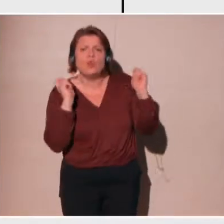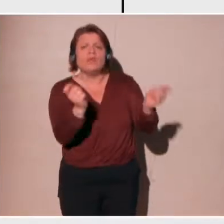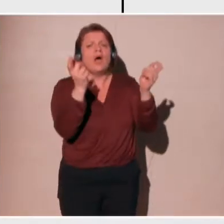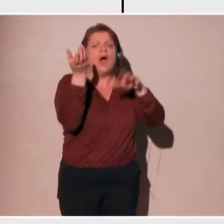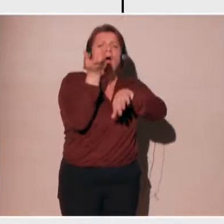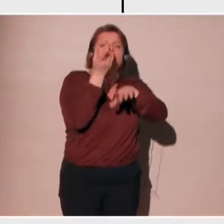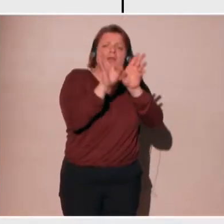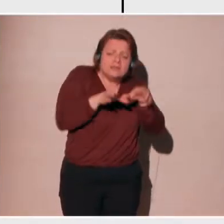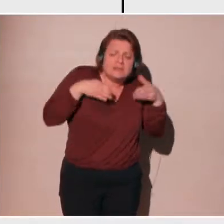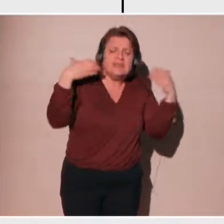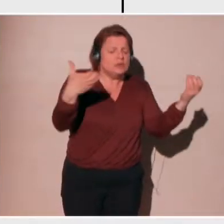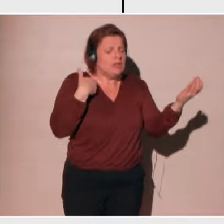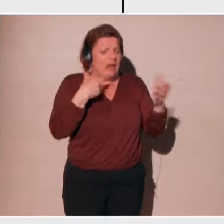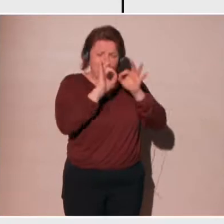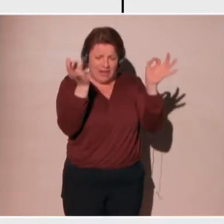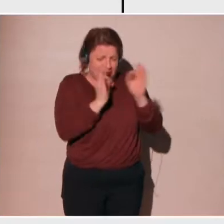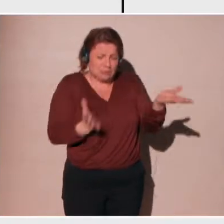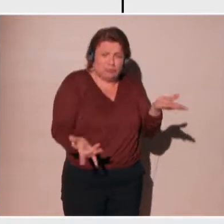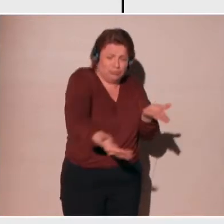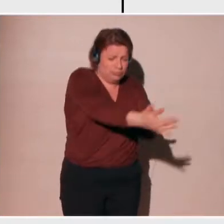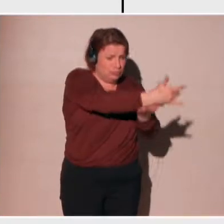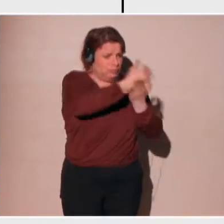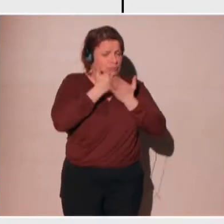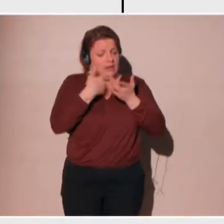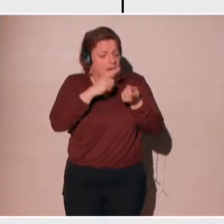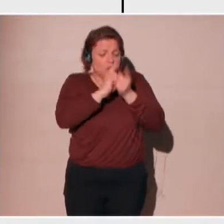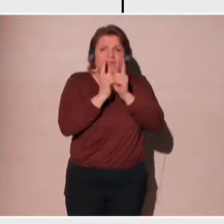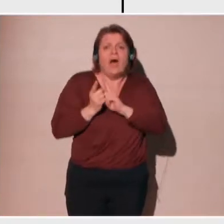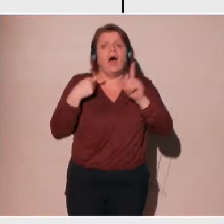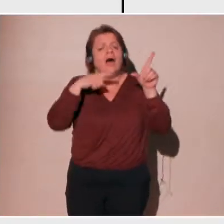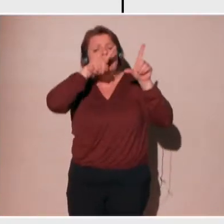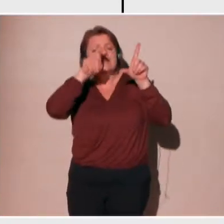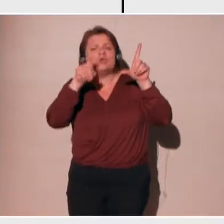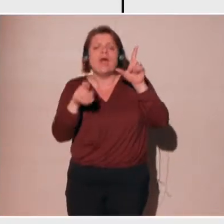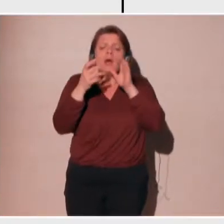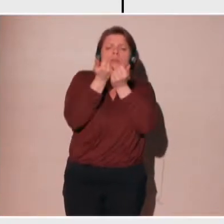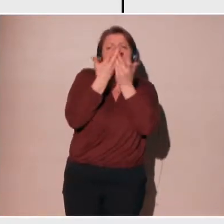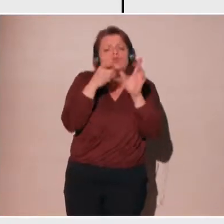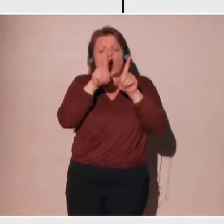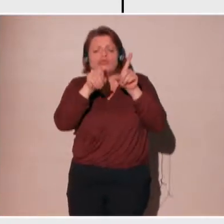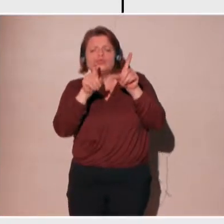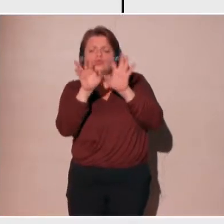dictionnaires. Et j'en ai fait des questionnaires à choix multiples, assez faciles comme celui-ci.